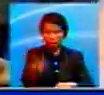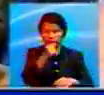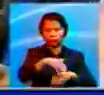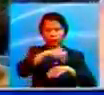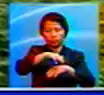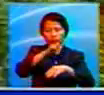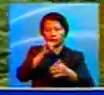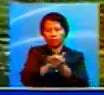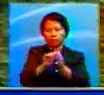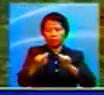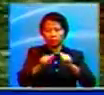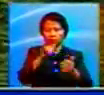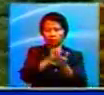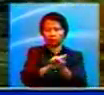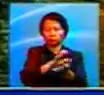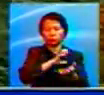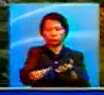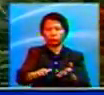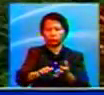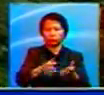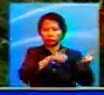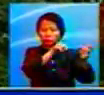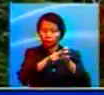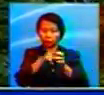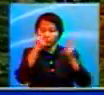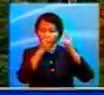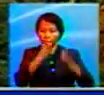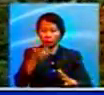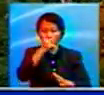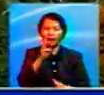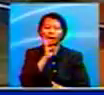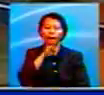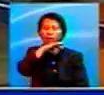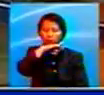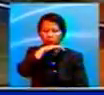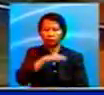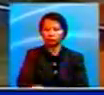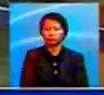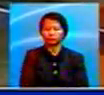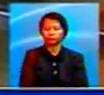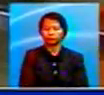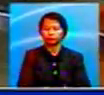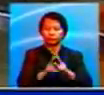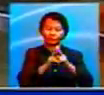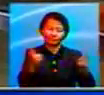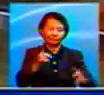lebih-lebih lagi kegiatan tersebut menjejaskan tarikan pelancong ekoran air keruh. Amat terjejas